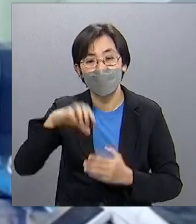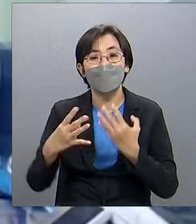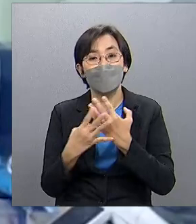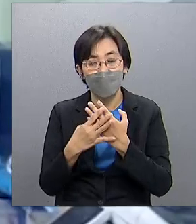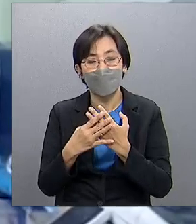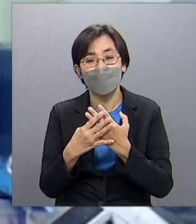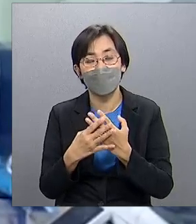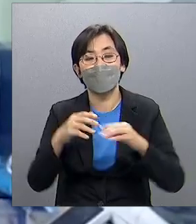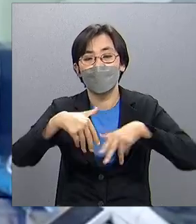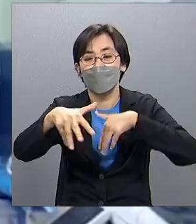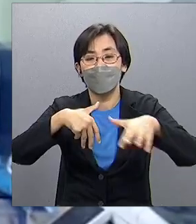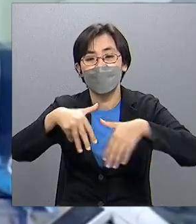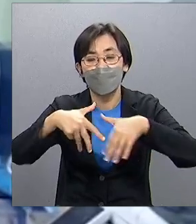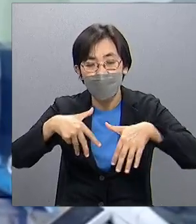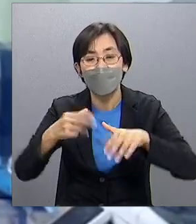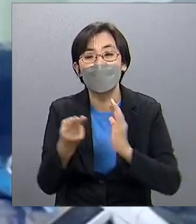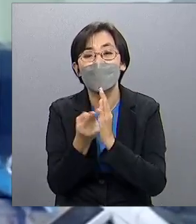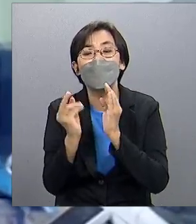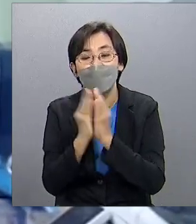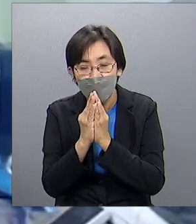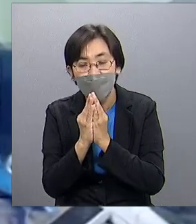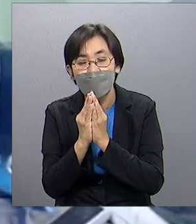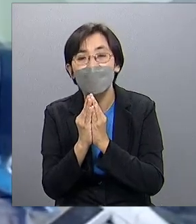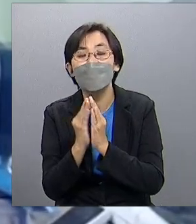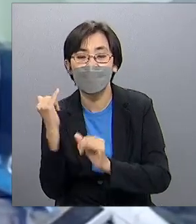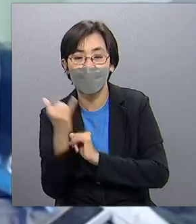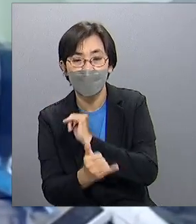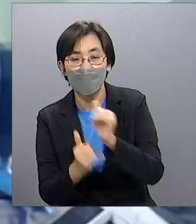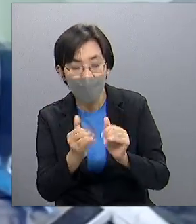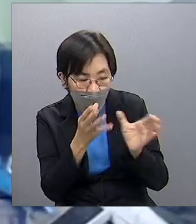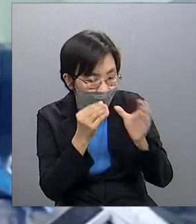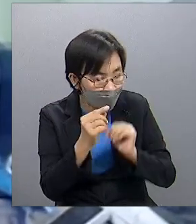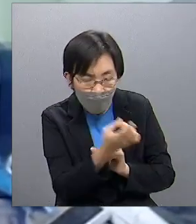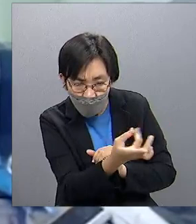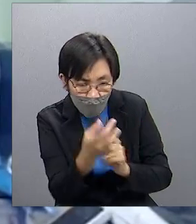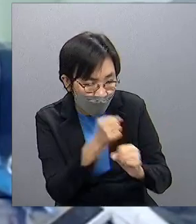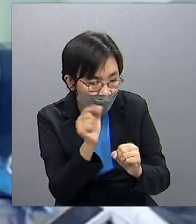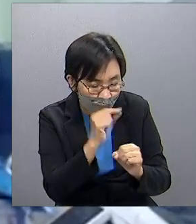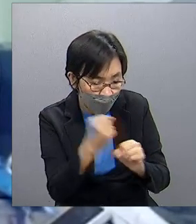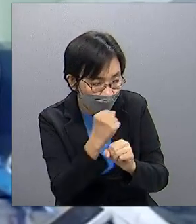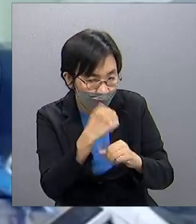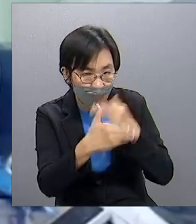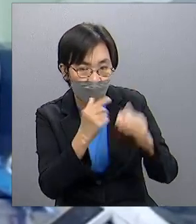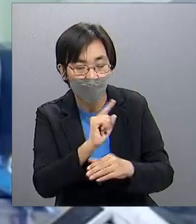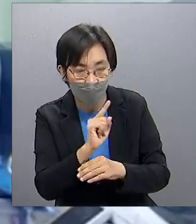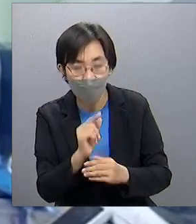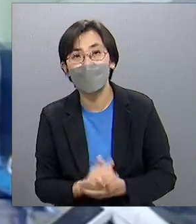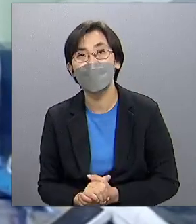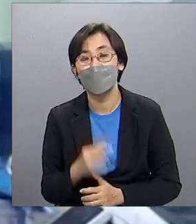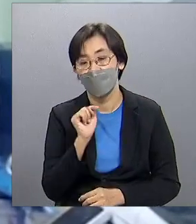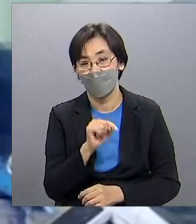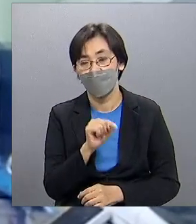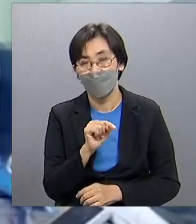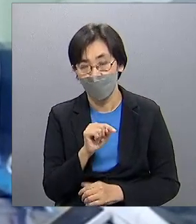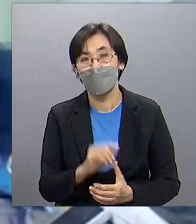นในจังหวัดหนองบัวลำภูค่ะนะคะเข้าไปศึกษาดูงานเพราะว่าที่คุกคอปนอกจากจะมีคุกคอปแอดห้วยเ